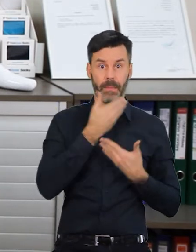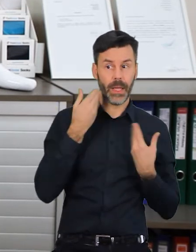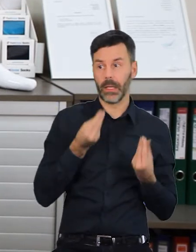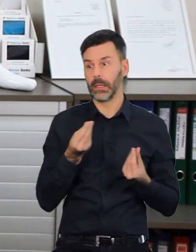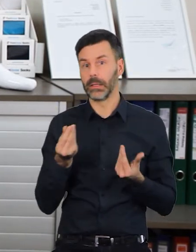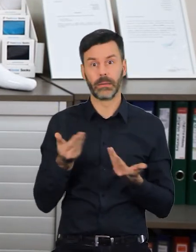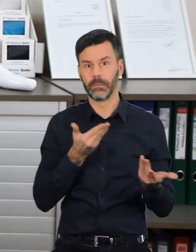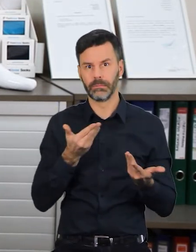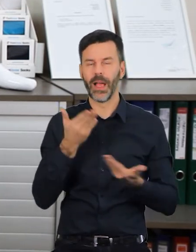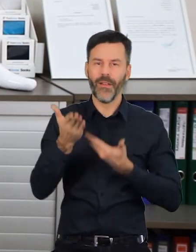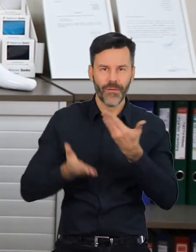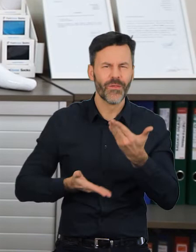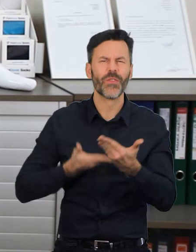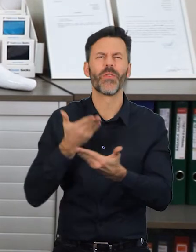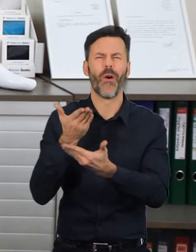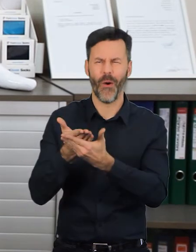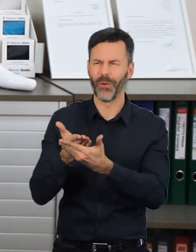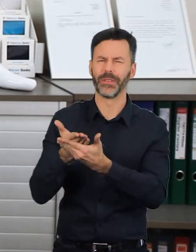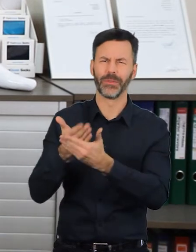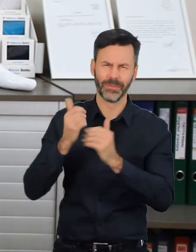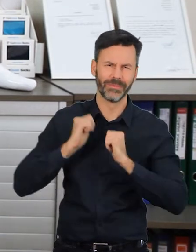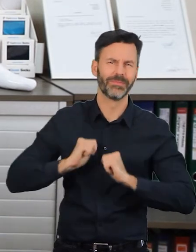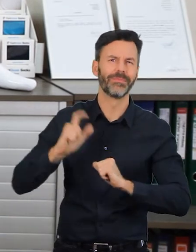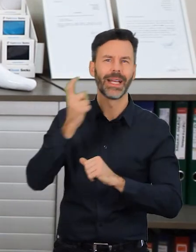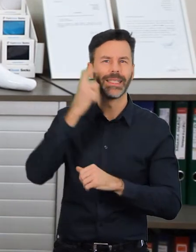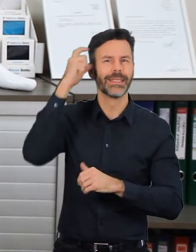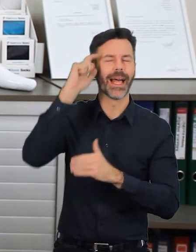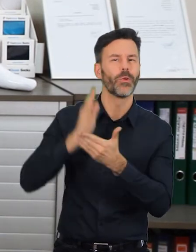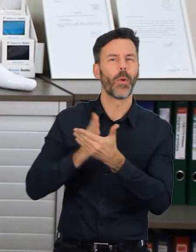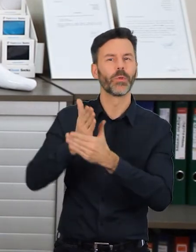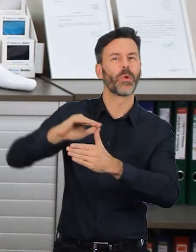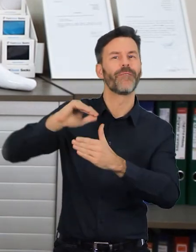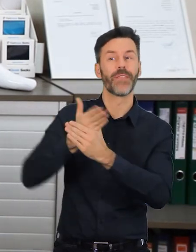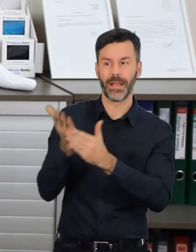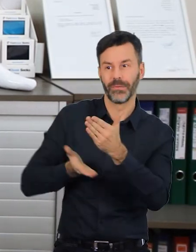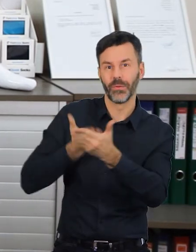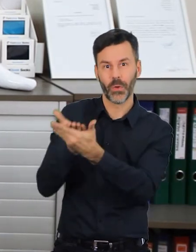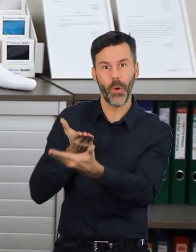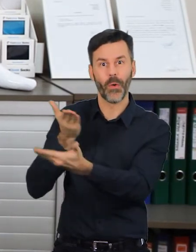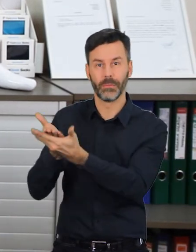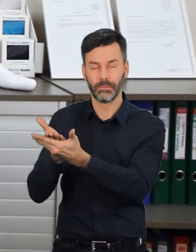nie macie środków, składajcie spokojnie wnioski do Centrum Obsługi Przedsiębiorcy.